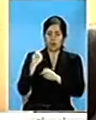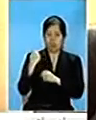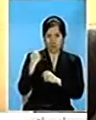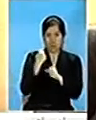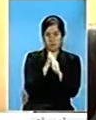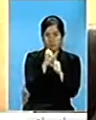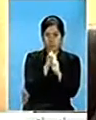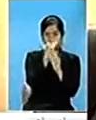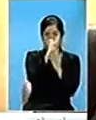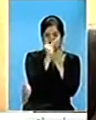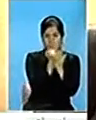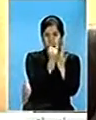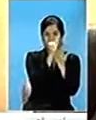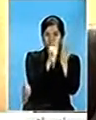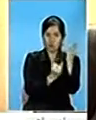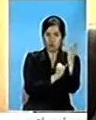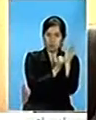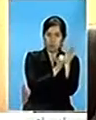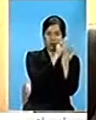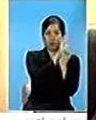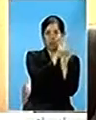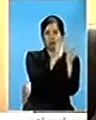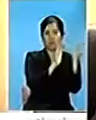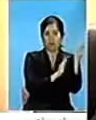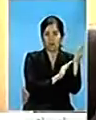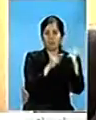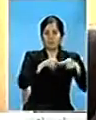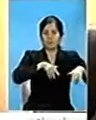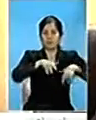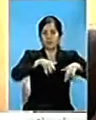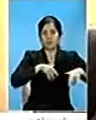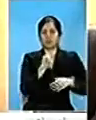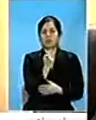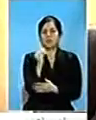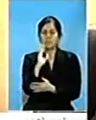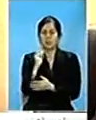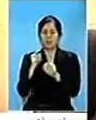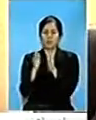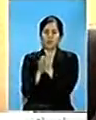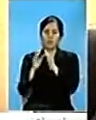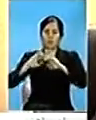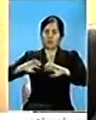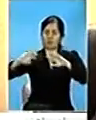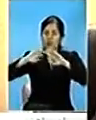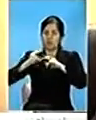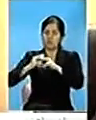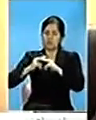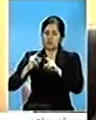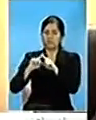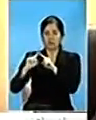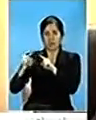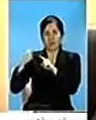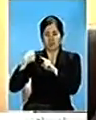ม่ใช่เฉพาะในส่วนของภาคประชาชนแต่รวมถึงนักธุรกิจภาคเอกชนข้าราชการหน่วยงานต่